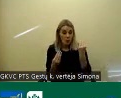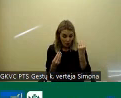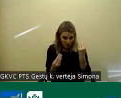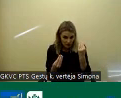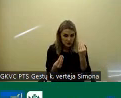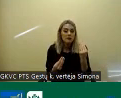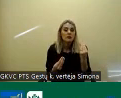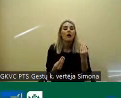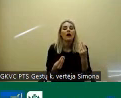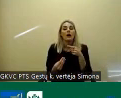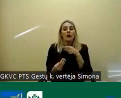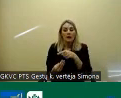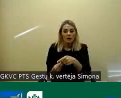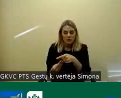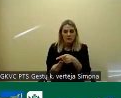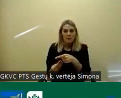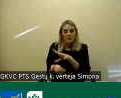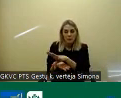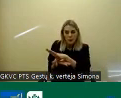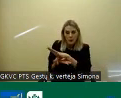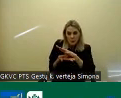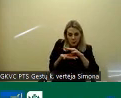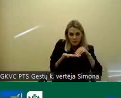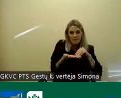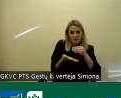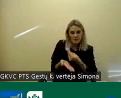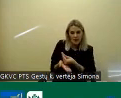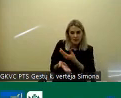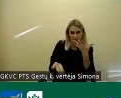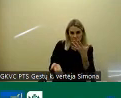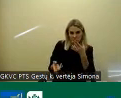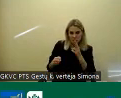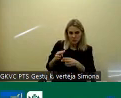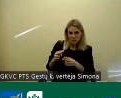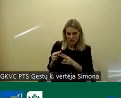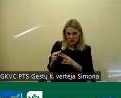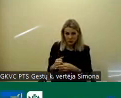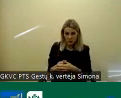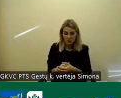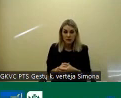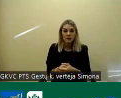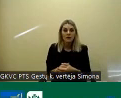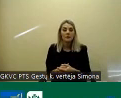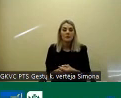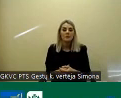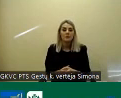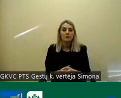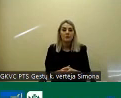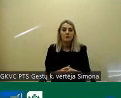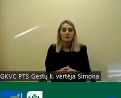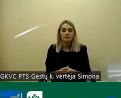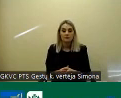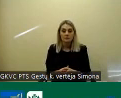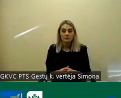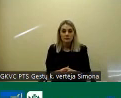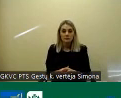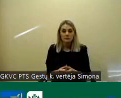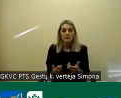vertybiniam nuostatom grindžiamus sprendimus ir įgyvendindami prasmingus pokyčius. Aišku,